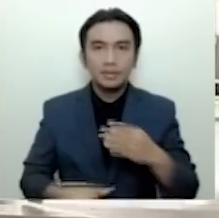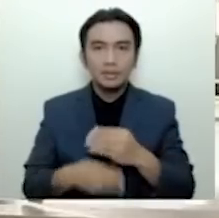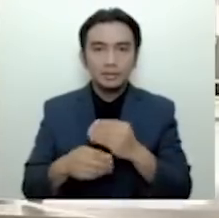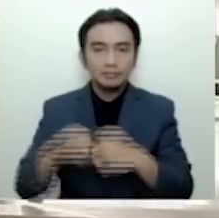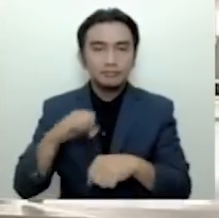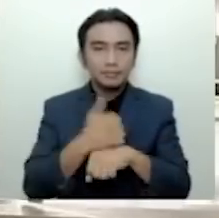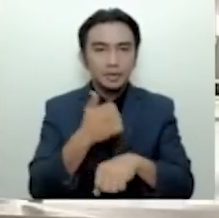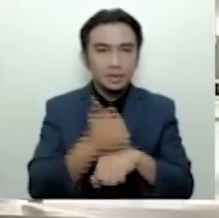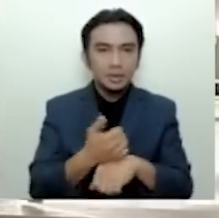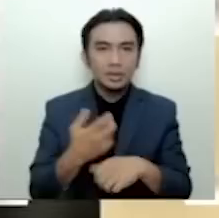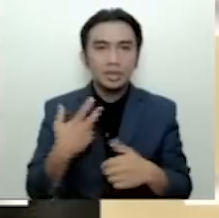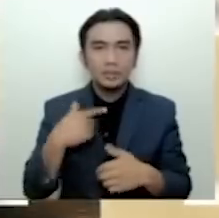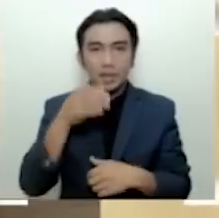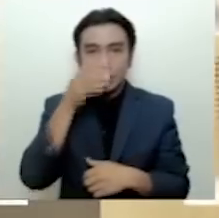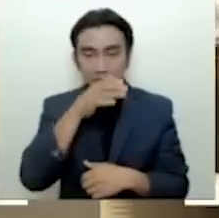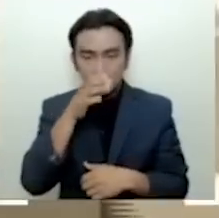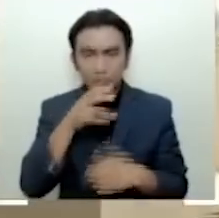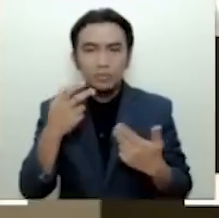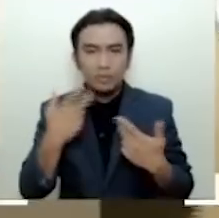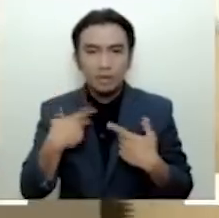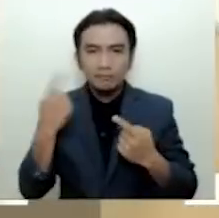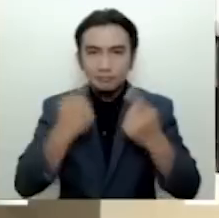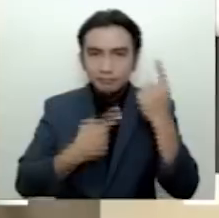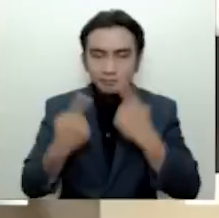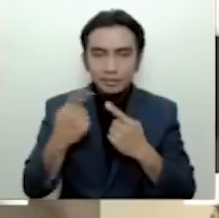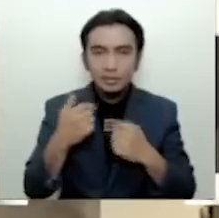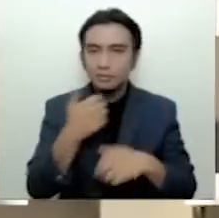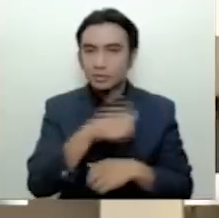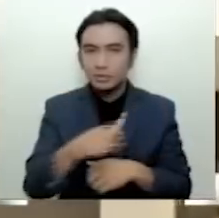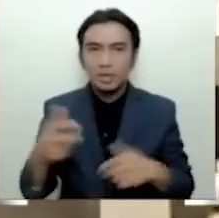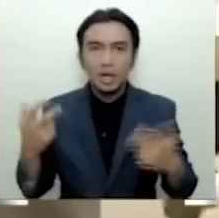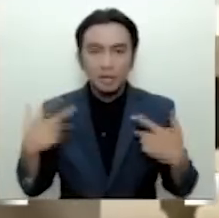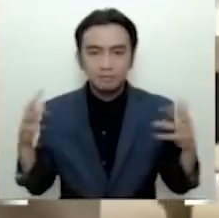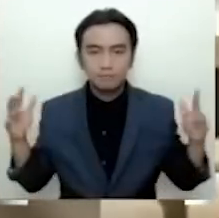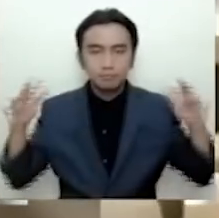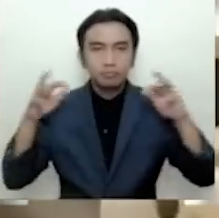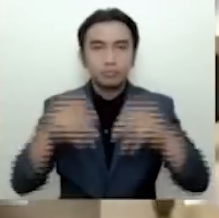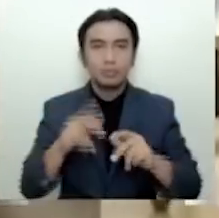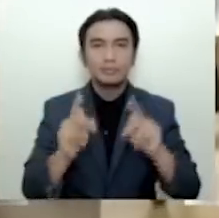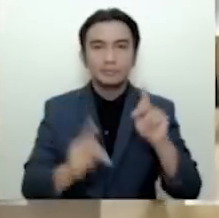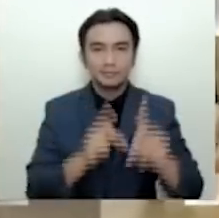Cebu International Airport para sa inaasahang buhos ng mga pasahero.